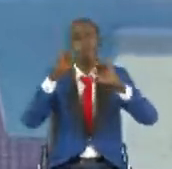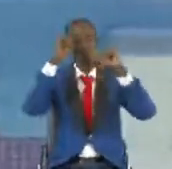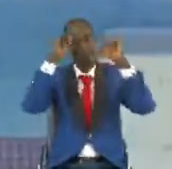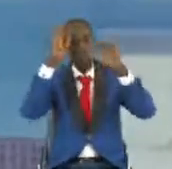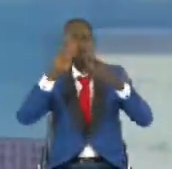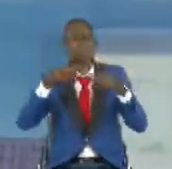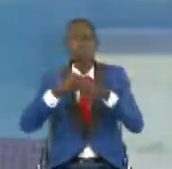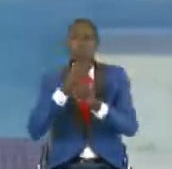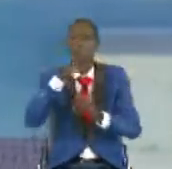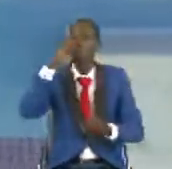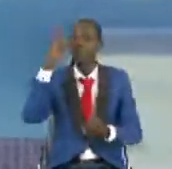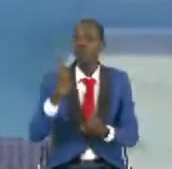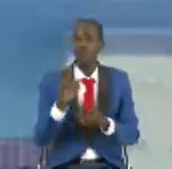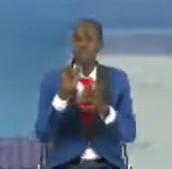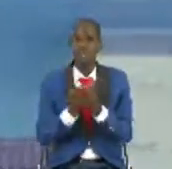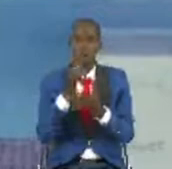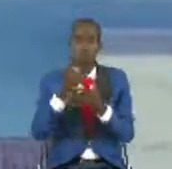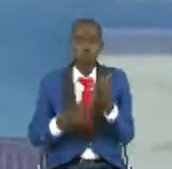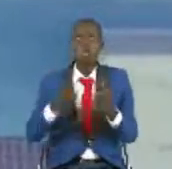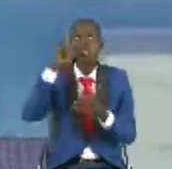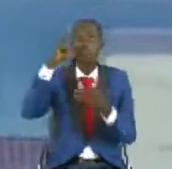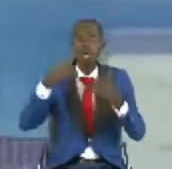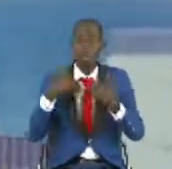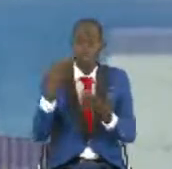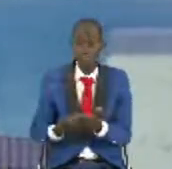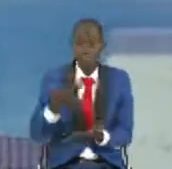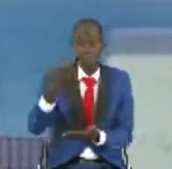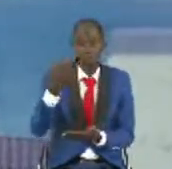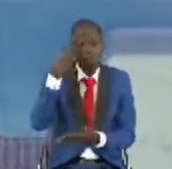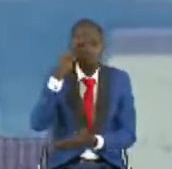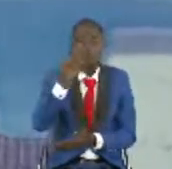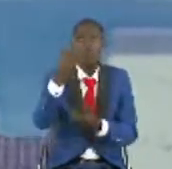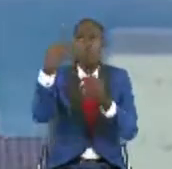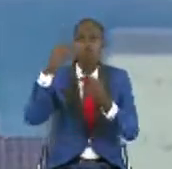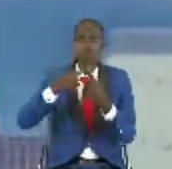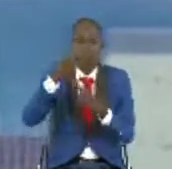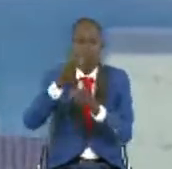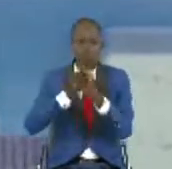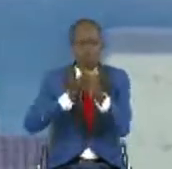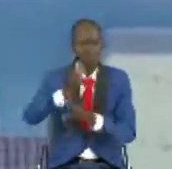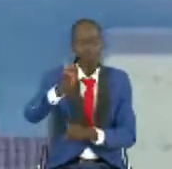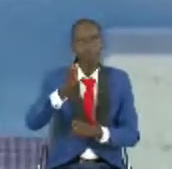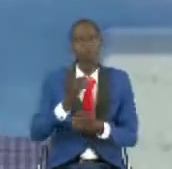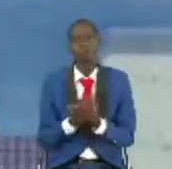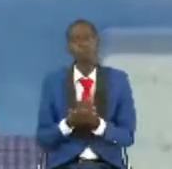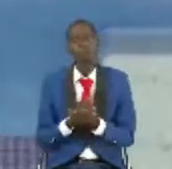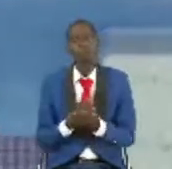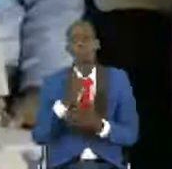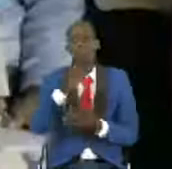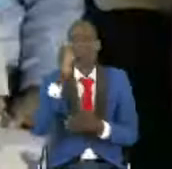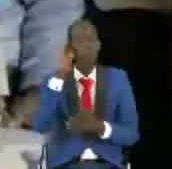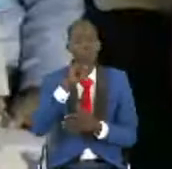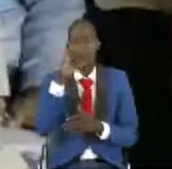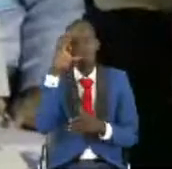s'assurer que ce qu'il a acquis pour toi, que cela te parvient directement. Tu ne vas pas rater